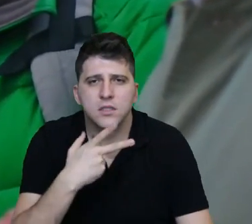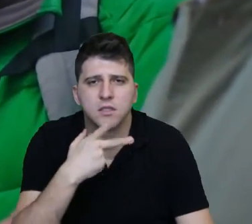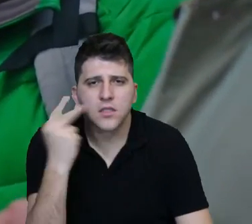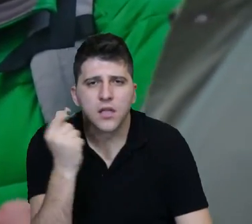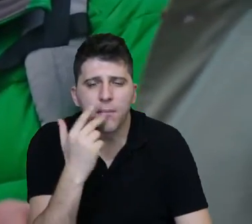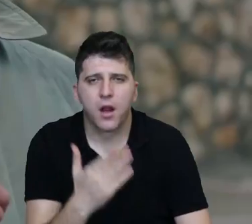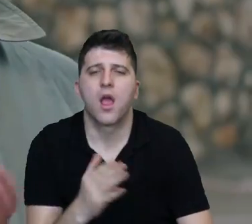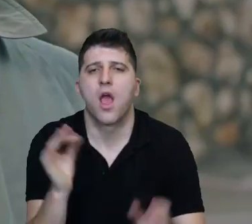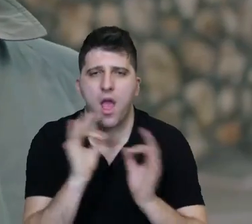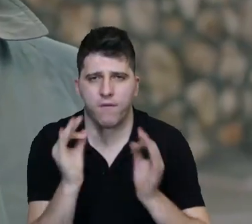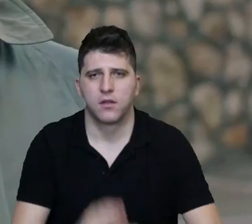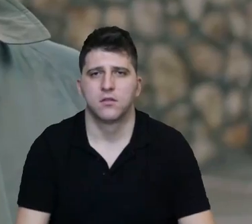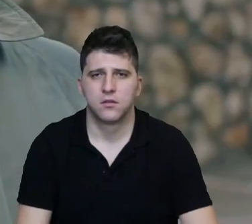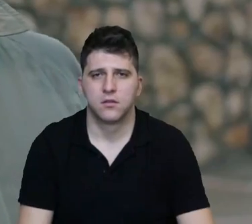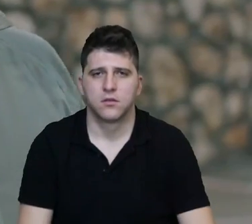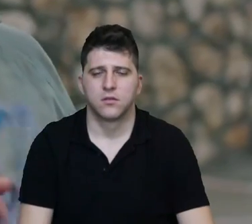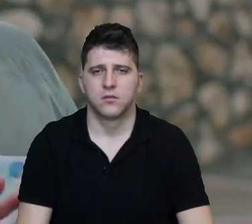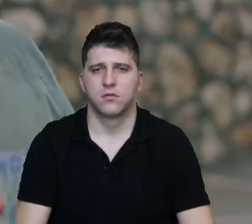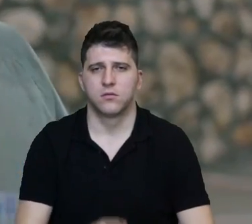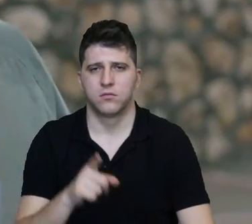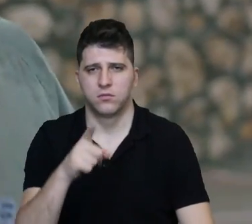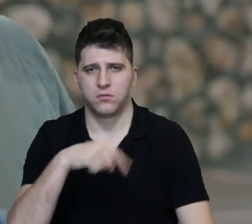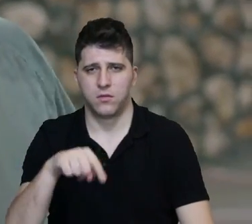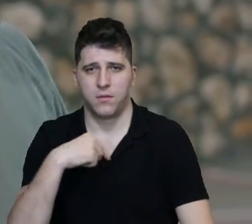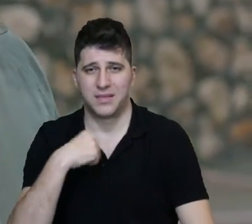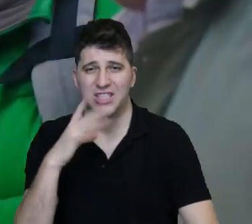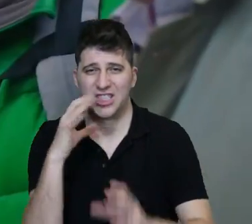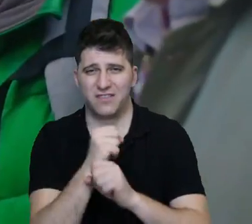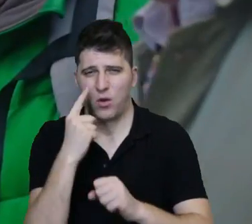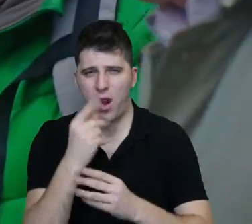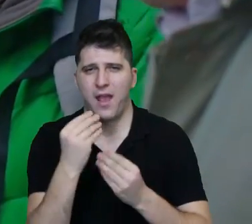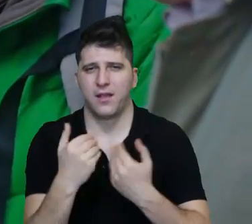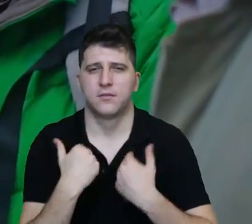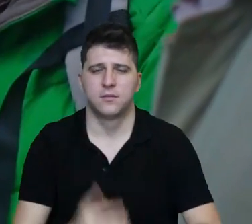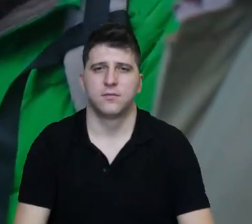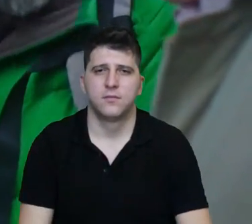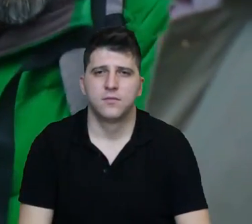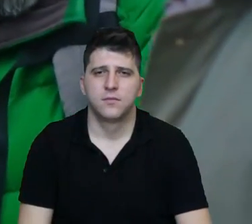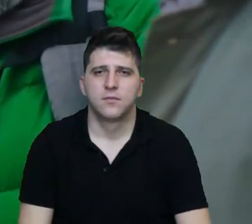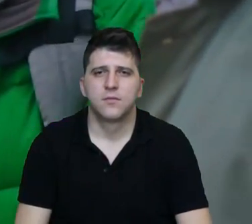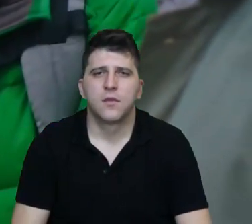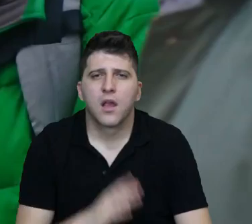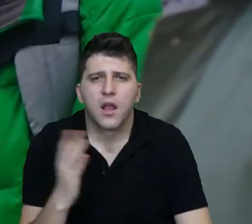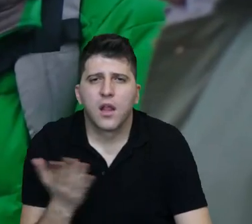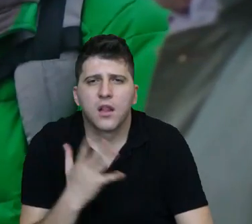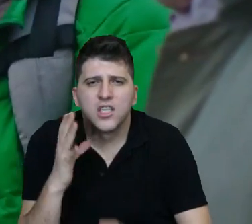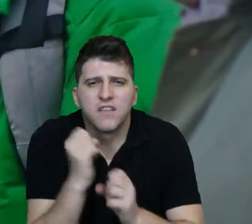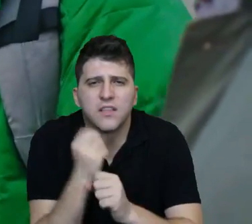bu. Evet, mali değeri yok. Ben parol açısından şey ettim. Ne parolası ya?